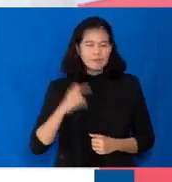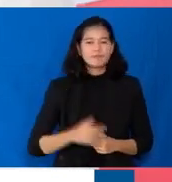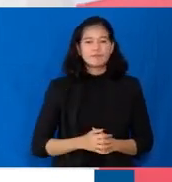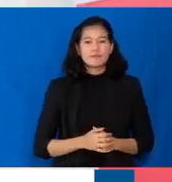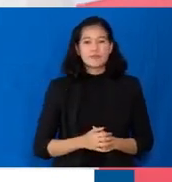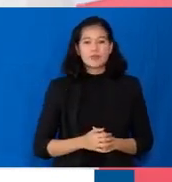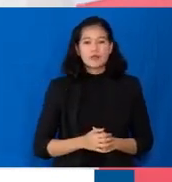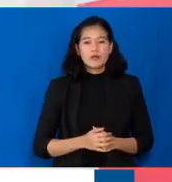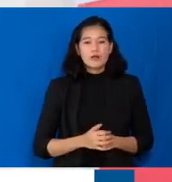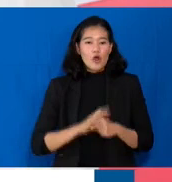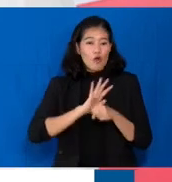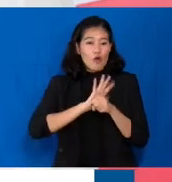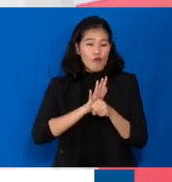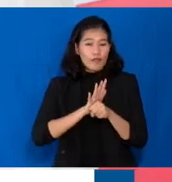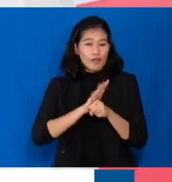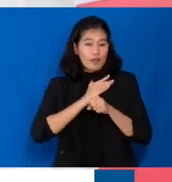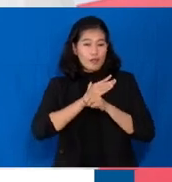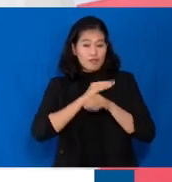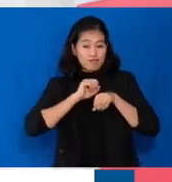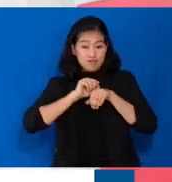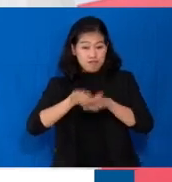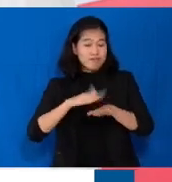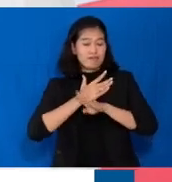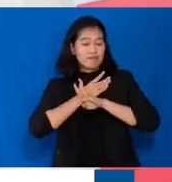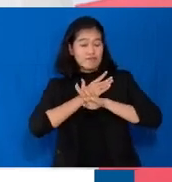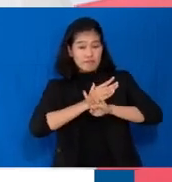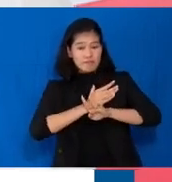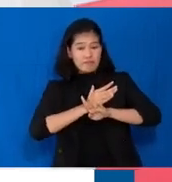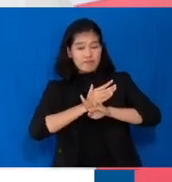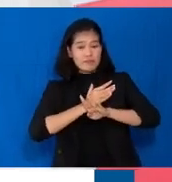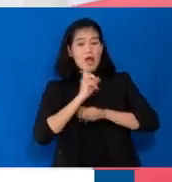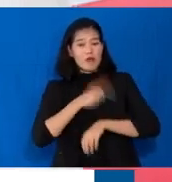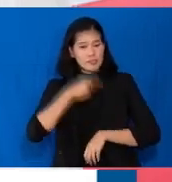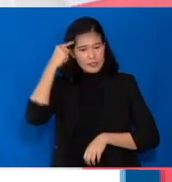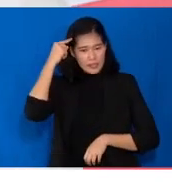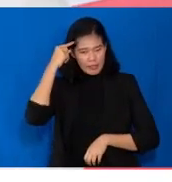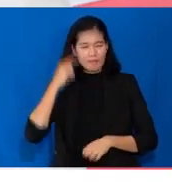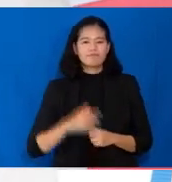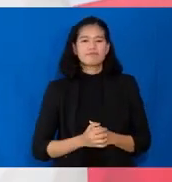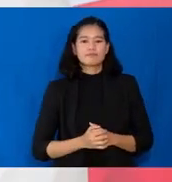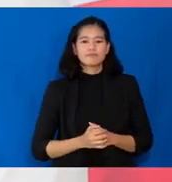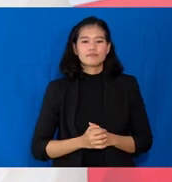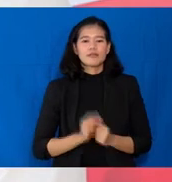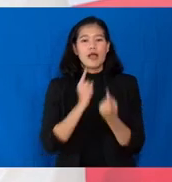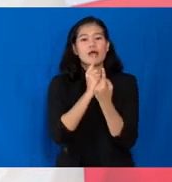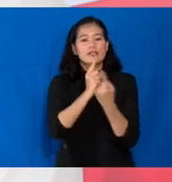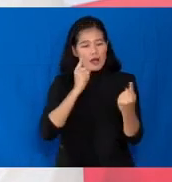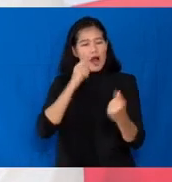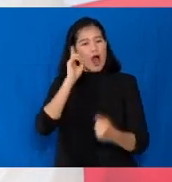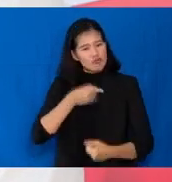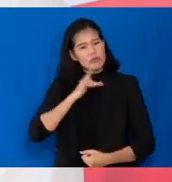untuk melawan penyebaran wabah covert 19 ini tetap jaga jarak aman